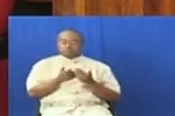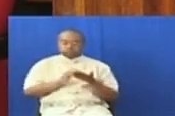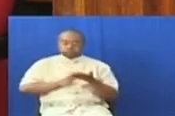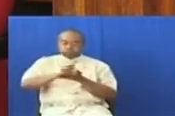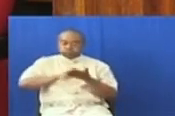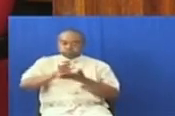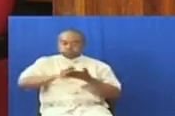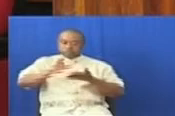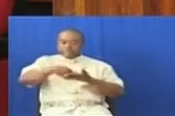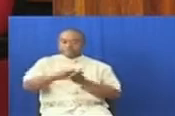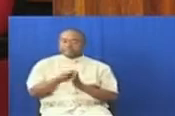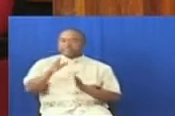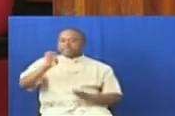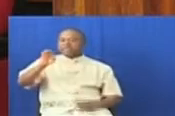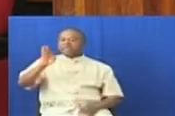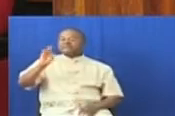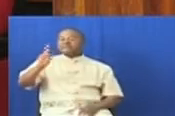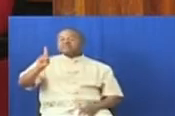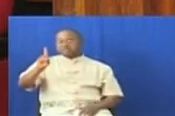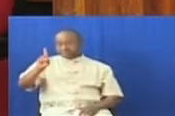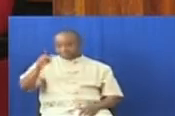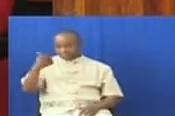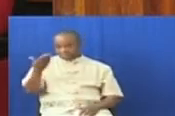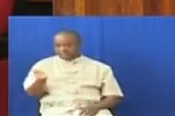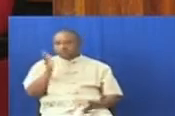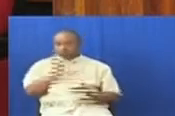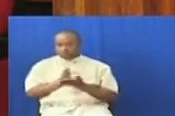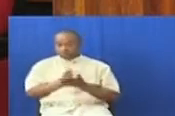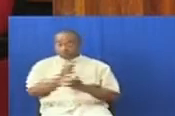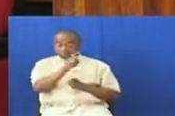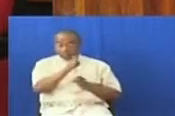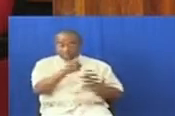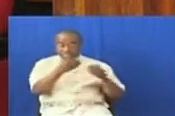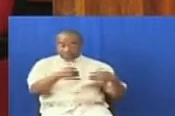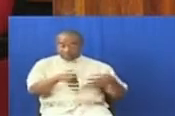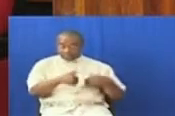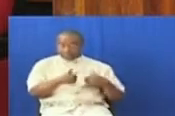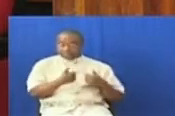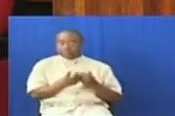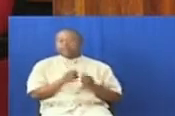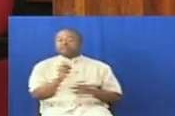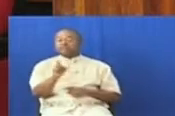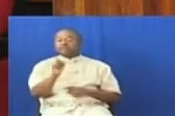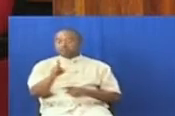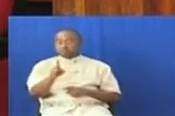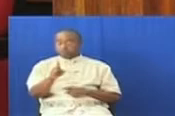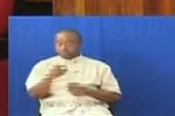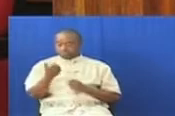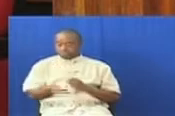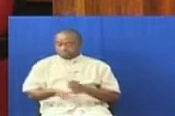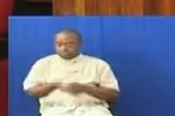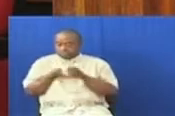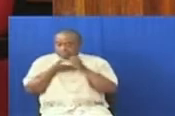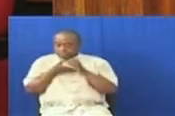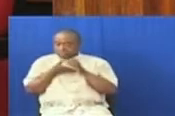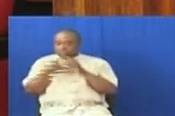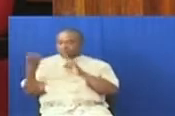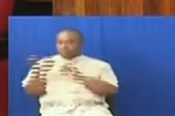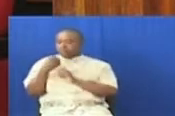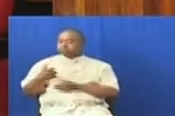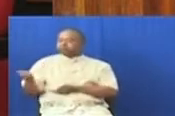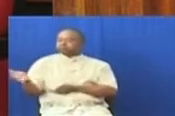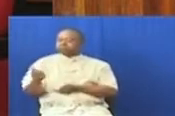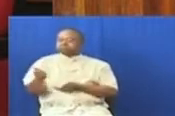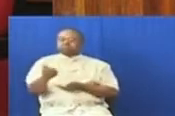Speaker, ni ukweli usiopingika. Posi imesaidia katika maeneo mengi kuongeza ukusanyaji wa mapato ya